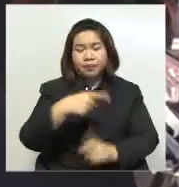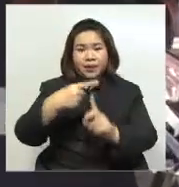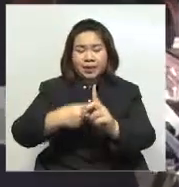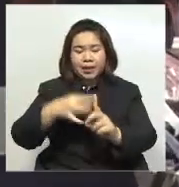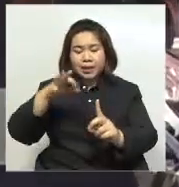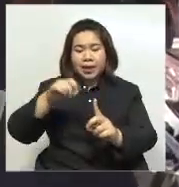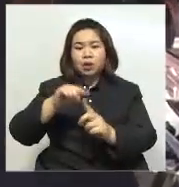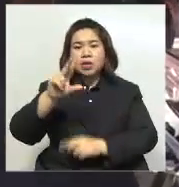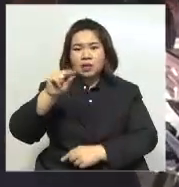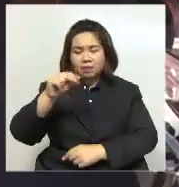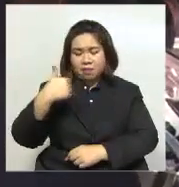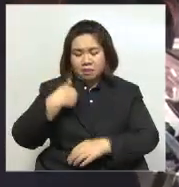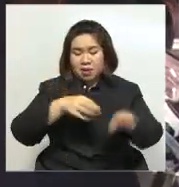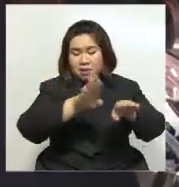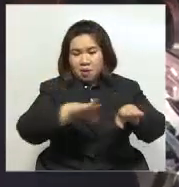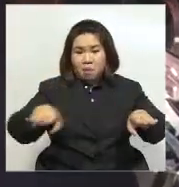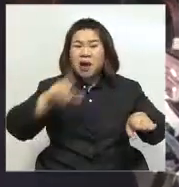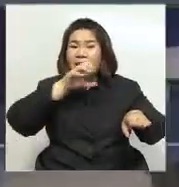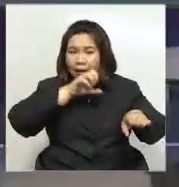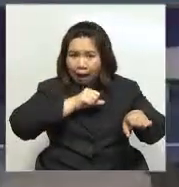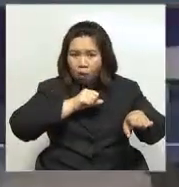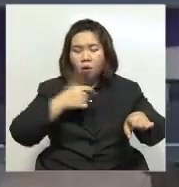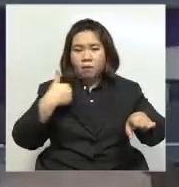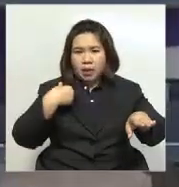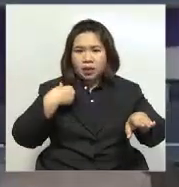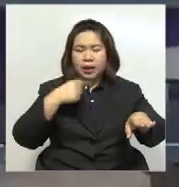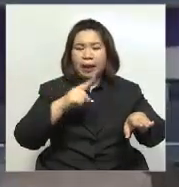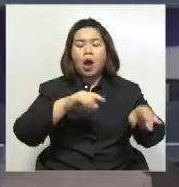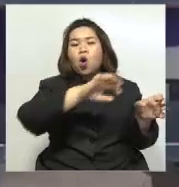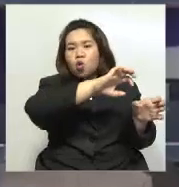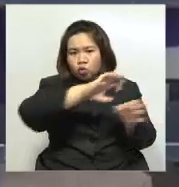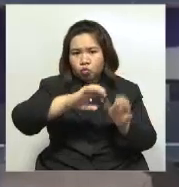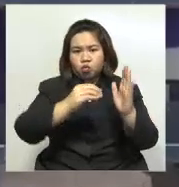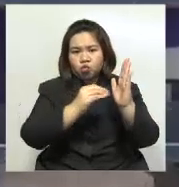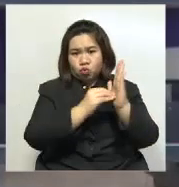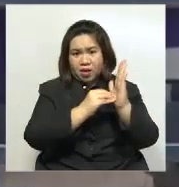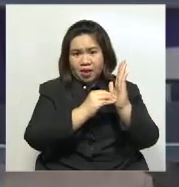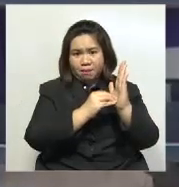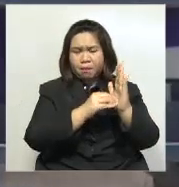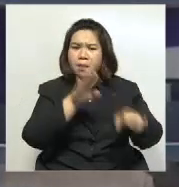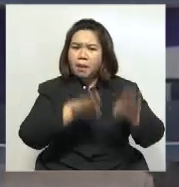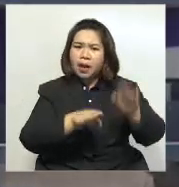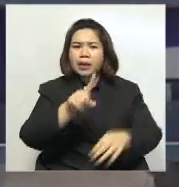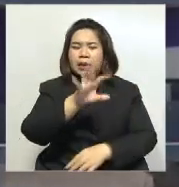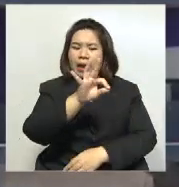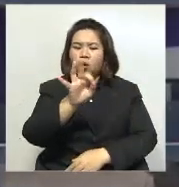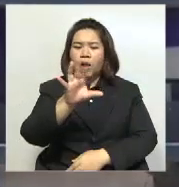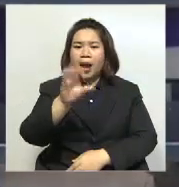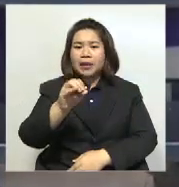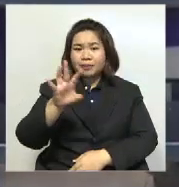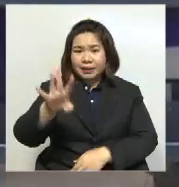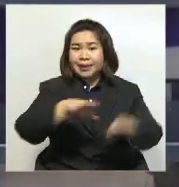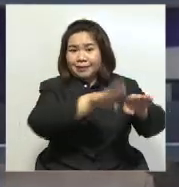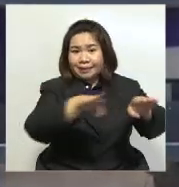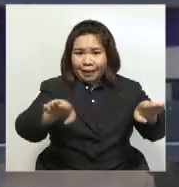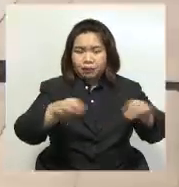นนี้จะมีรถตู้ที่ครบอายุการใช้งานถ้าแบ่งเนี่ยเป็นหมวดที่1รถตู้โดยสารที่วิ่งในกรุงเทพมหานครมีประมาณ954คัน